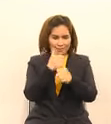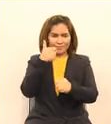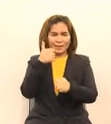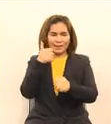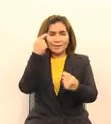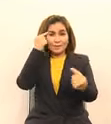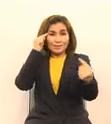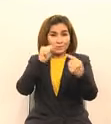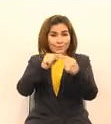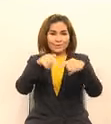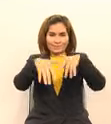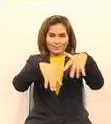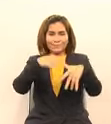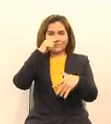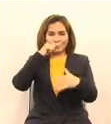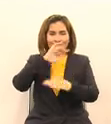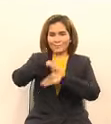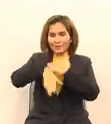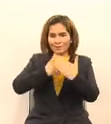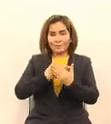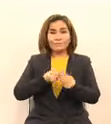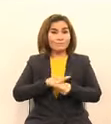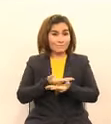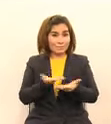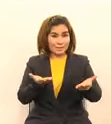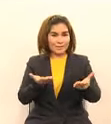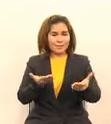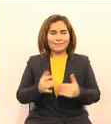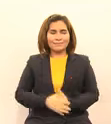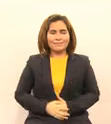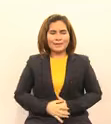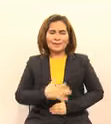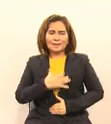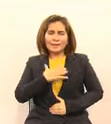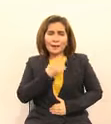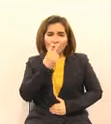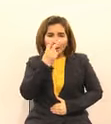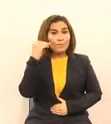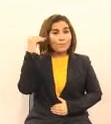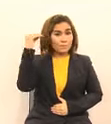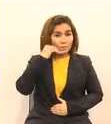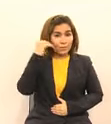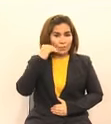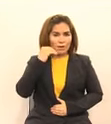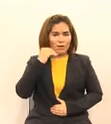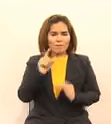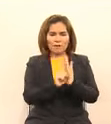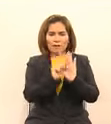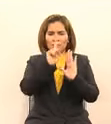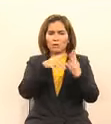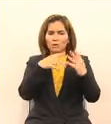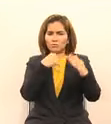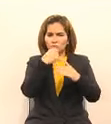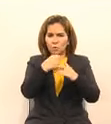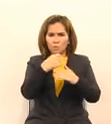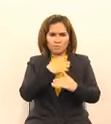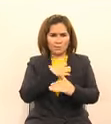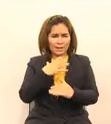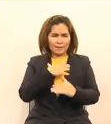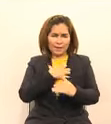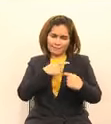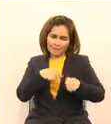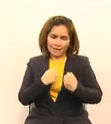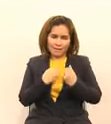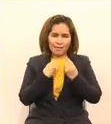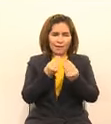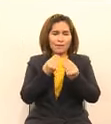ปเพื่อพี่น้องประชาชนชาวไทยนะครับและเราอยากเห็นภาพแบบนี้เกิดขึ้นเรื่อยๆไม่ใช่แค่ครั้งเดียวนะครับเราอยากให้มีการให้กำลังใจกันแ